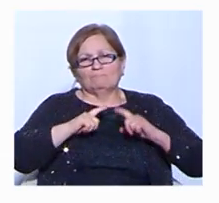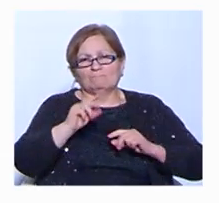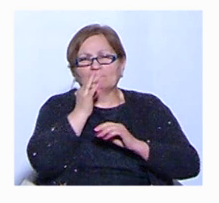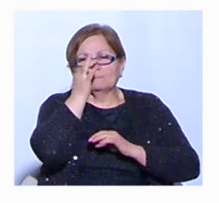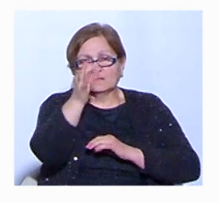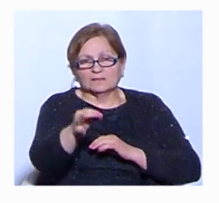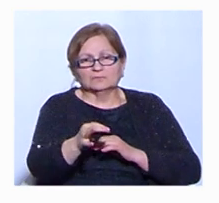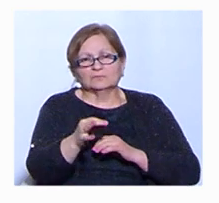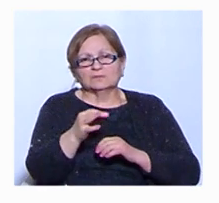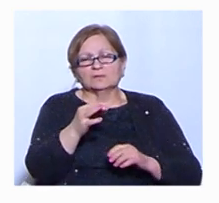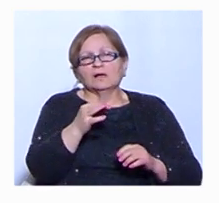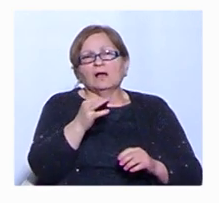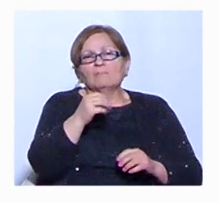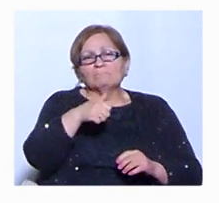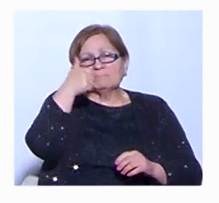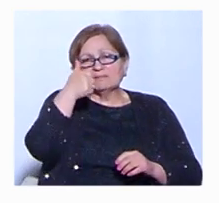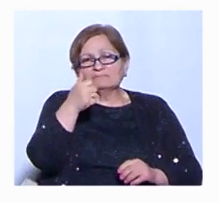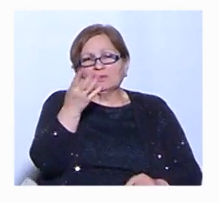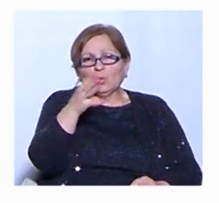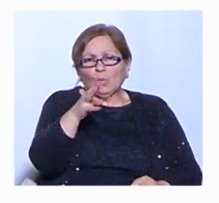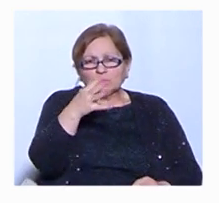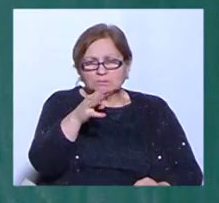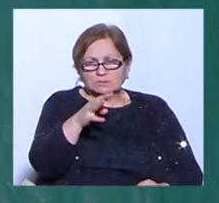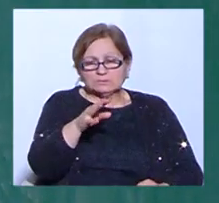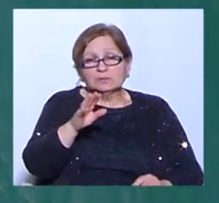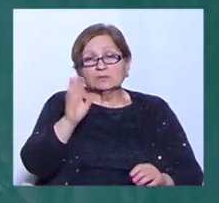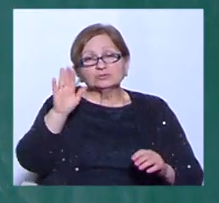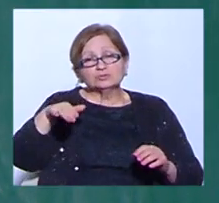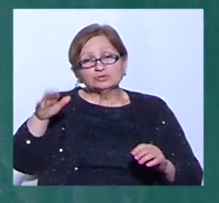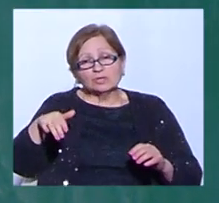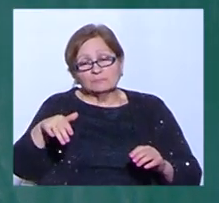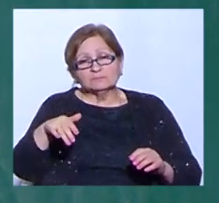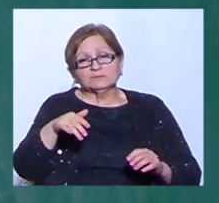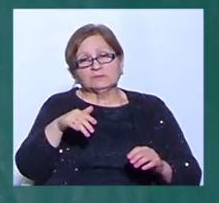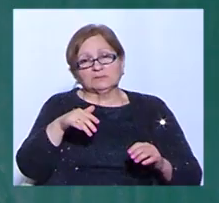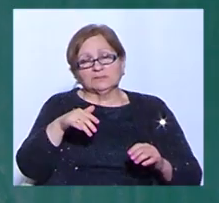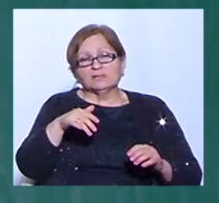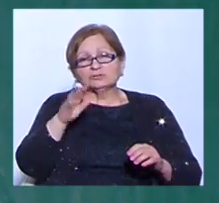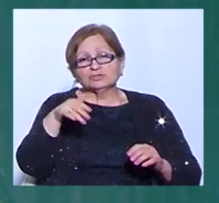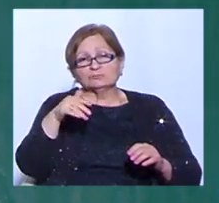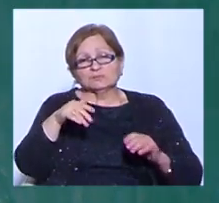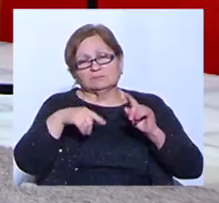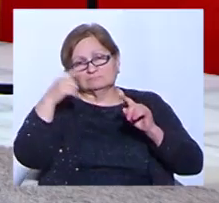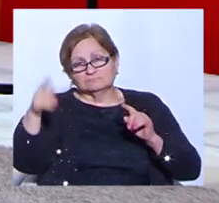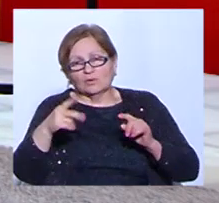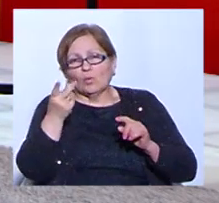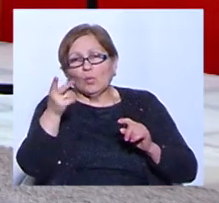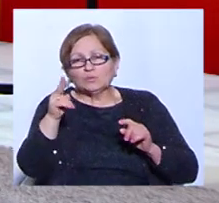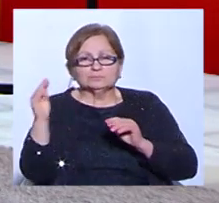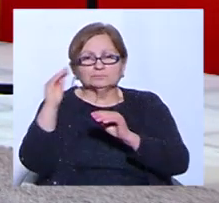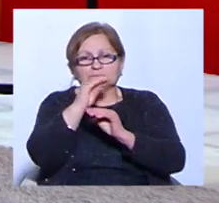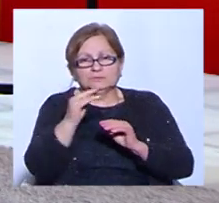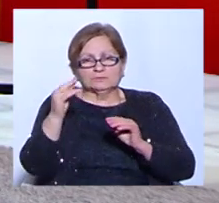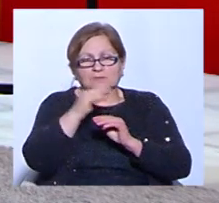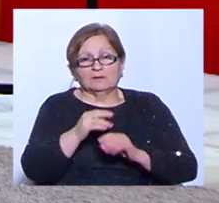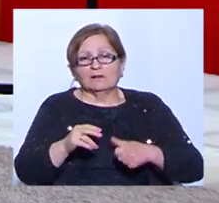გაკვეთილზე ივარჯიშეთ 4 წუთი, ხოლო ყოველ შემდეგ გაკვეთილზე წინასე 2-ით მეტი წუთი. ანუ პირველ